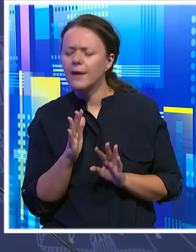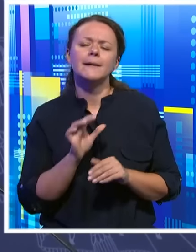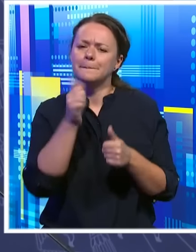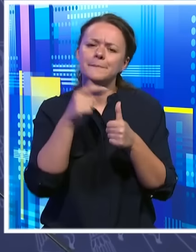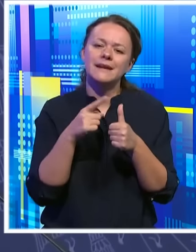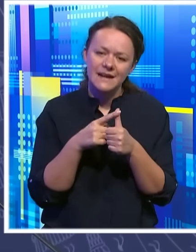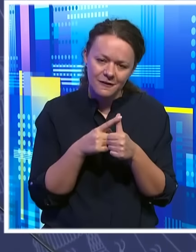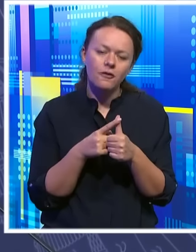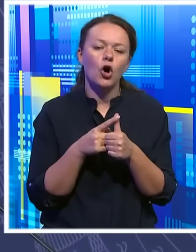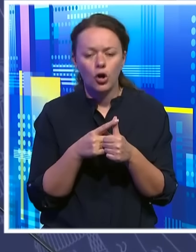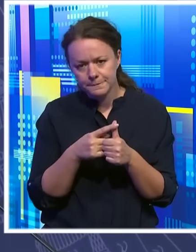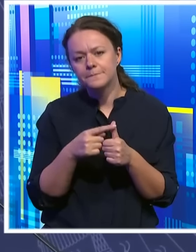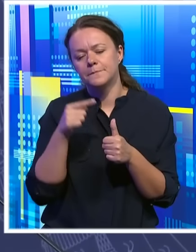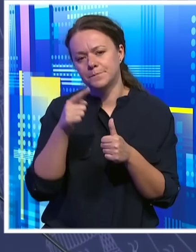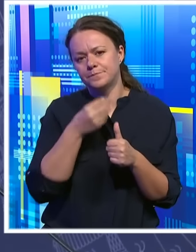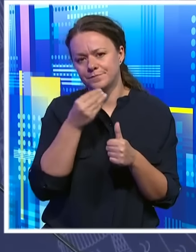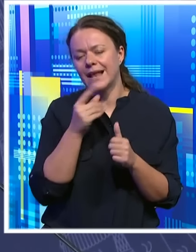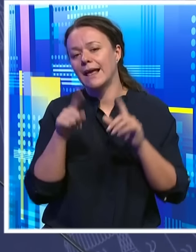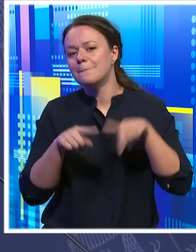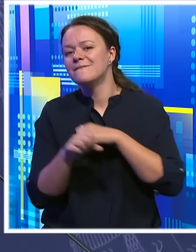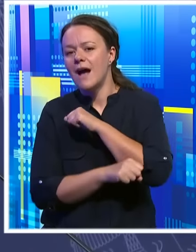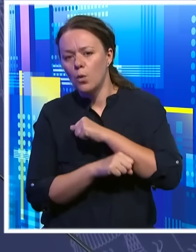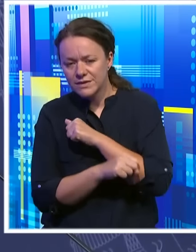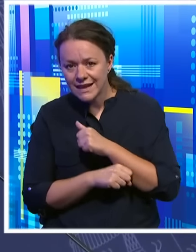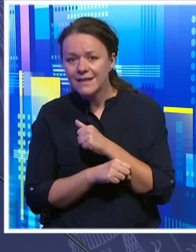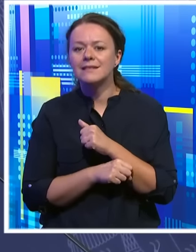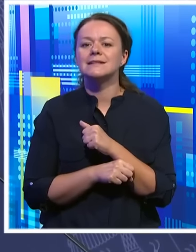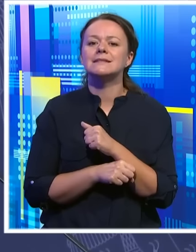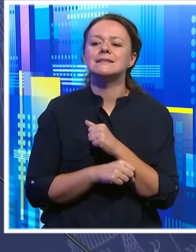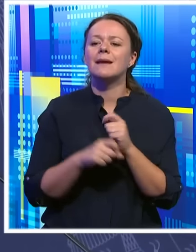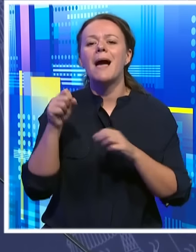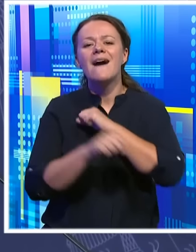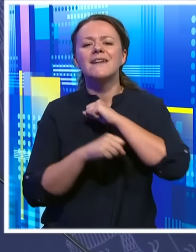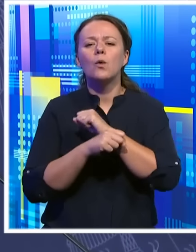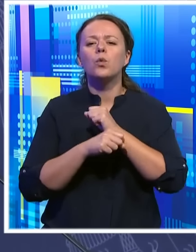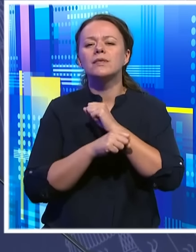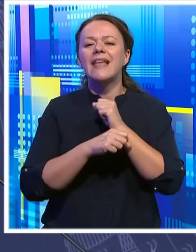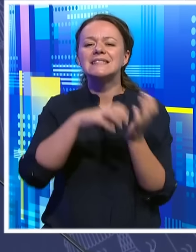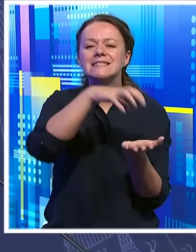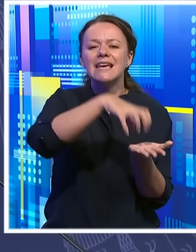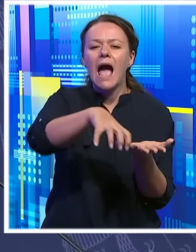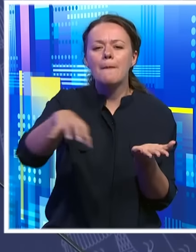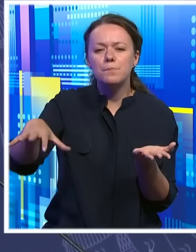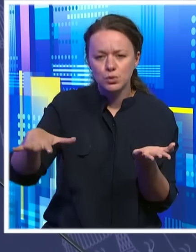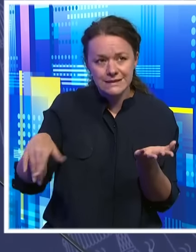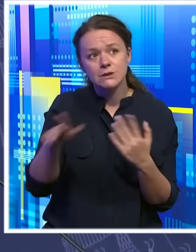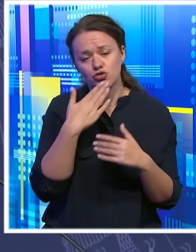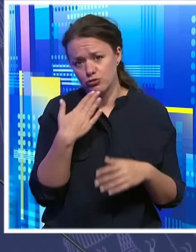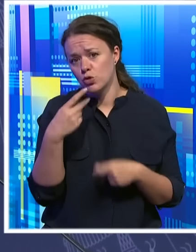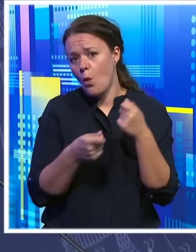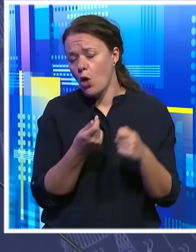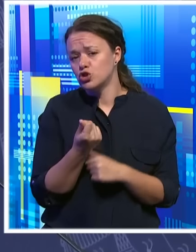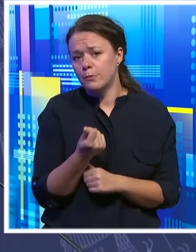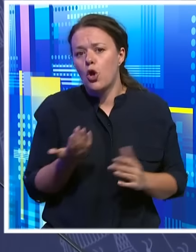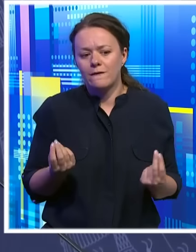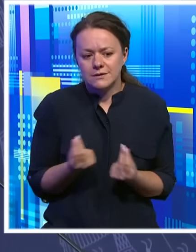sa nekim fakultetima i sa nekim fakultetskim kampusima ovde. Mi ćemo u to da uložimo novac jer želimo da